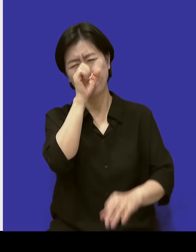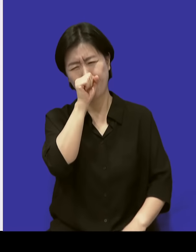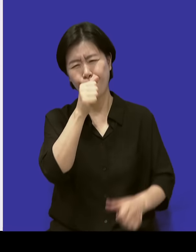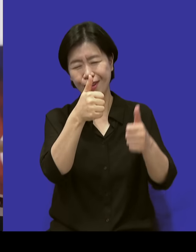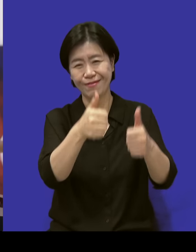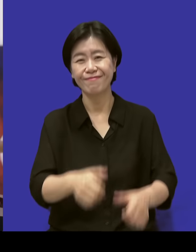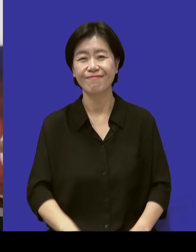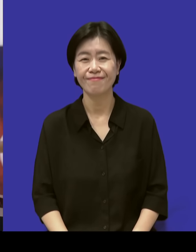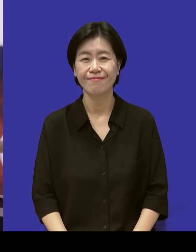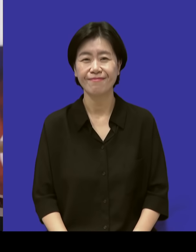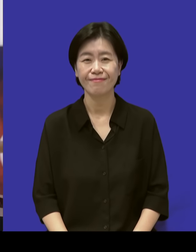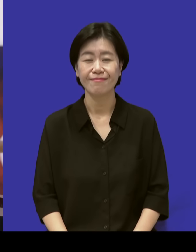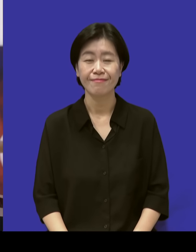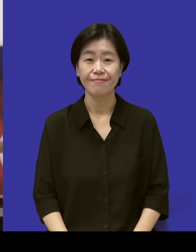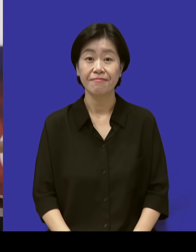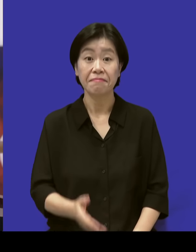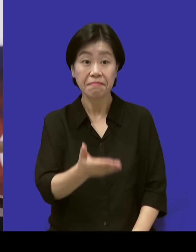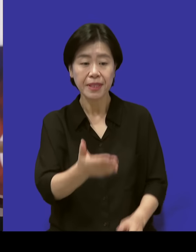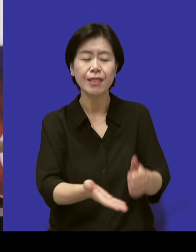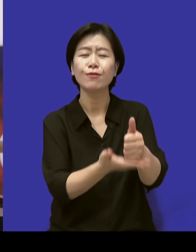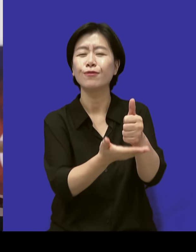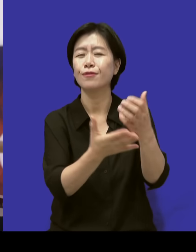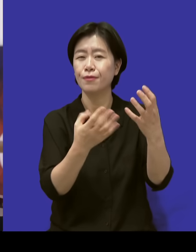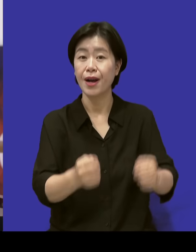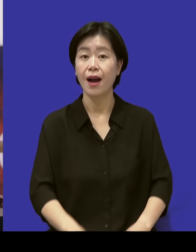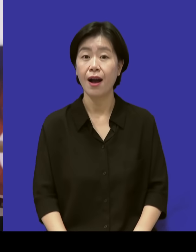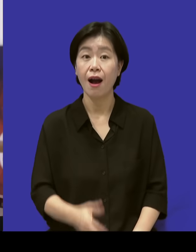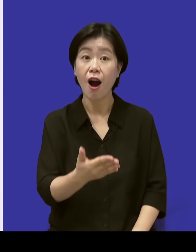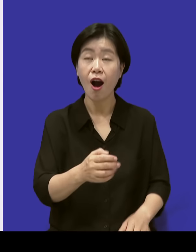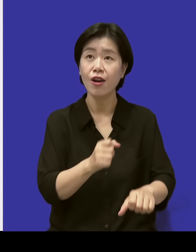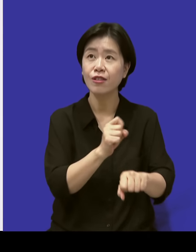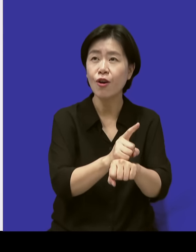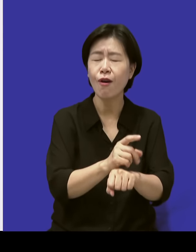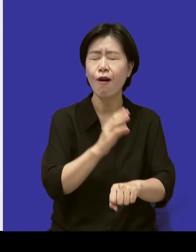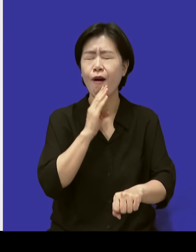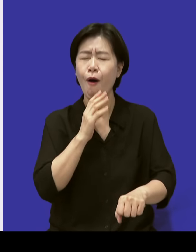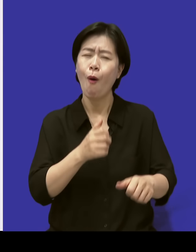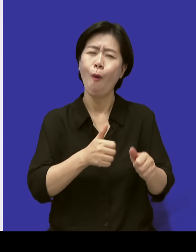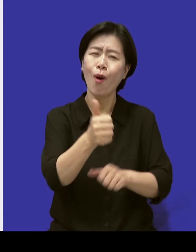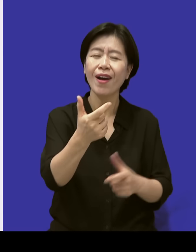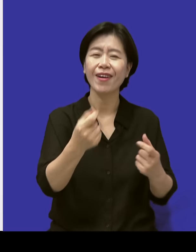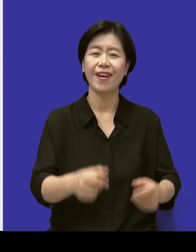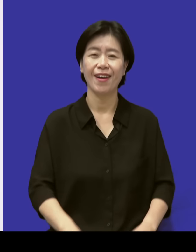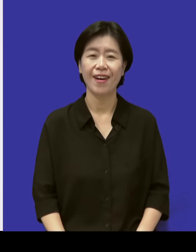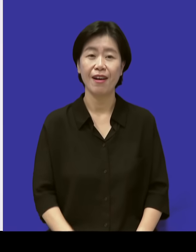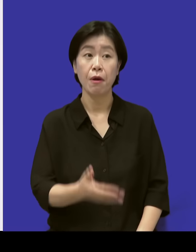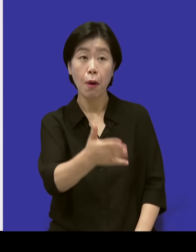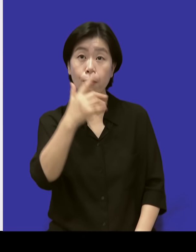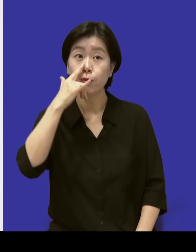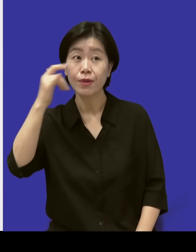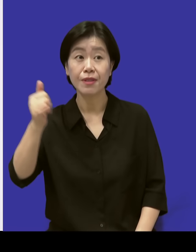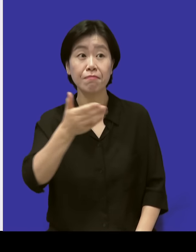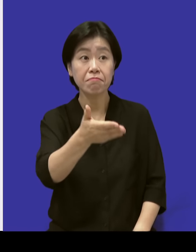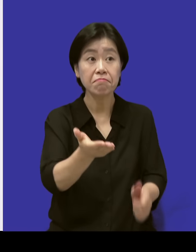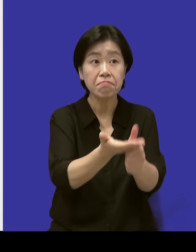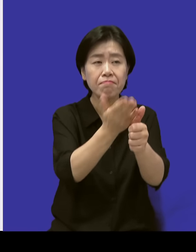굿. 대부분 교도관님 응원함, 성품에서 그냥 이겨버리셨음. 교도관님 부모님이 잘 키우셨다